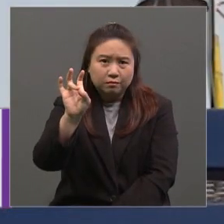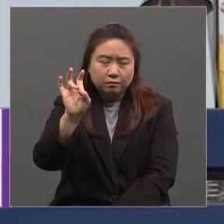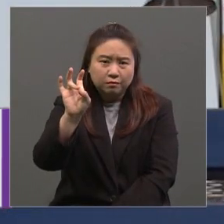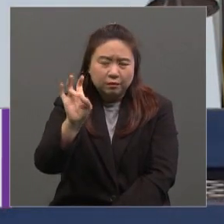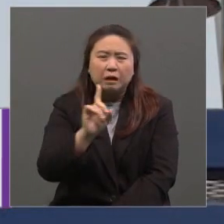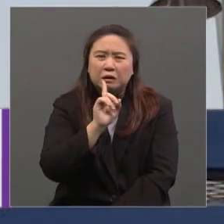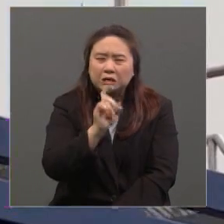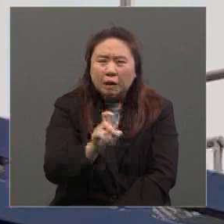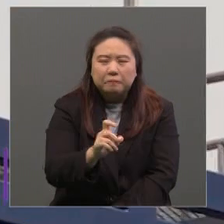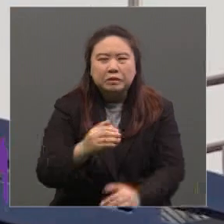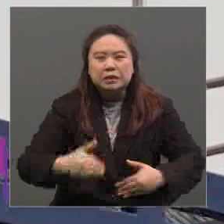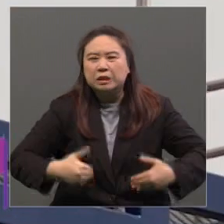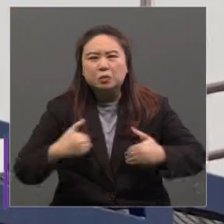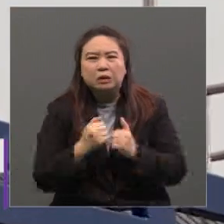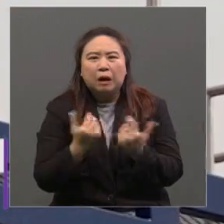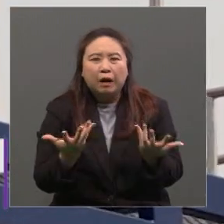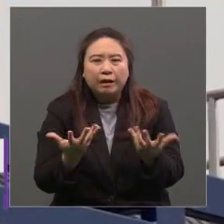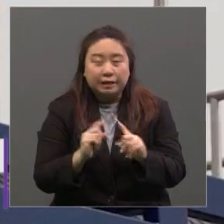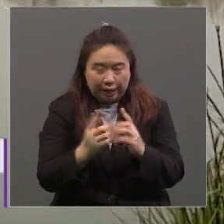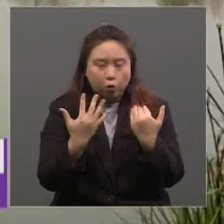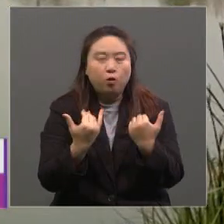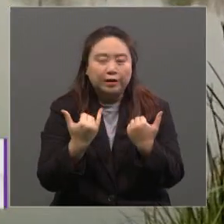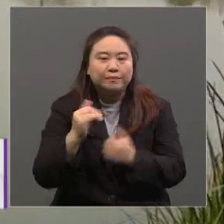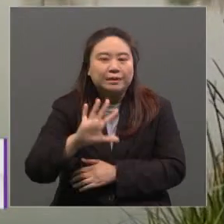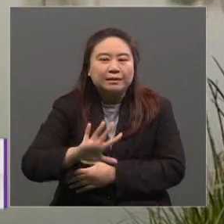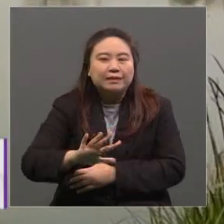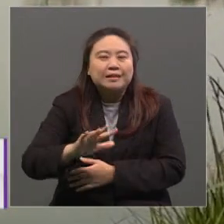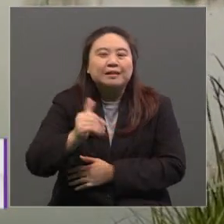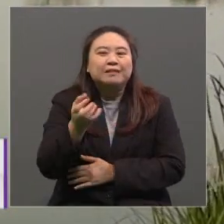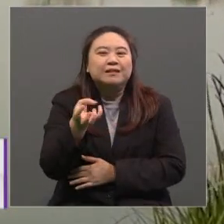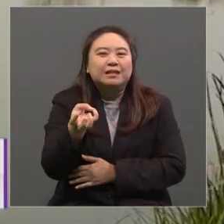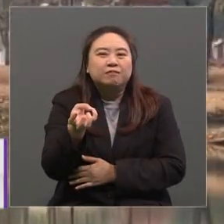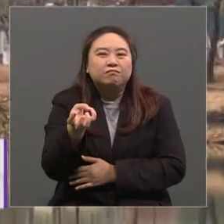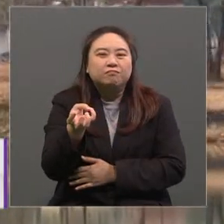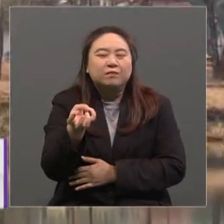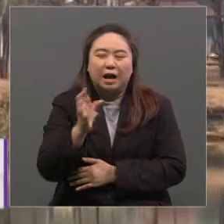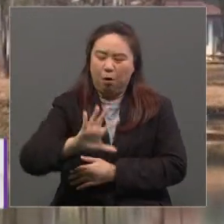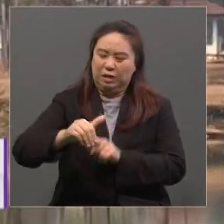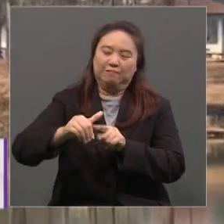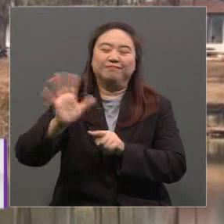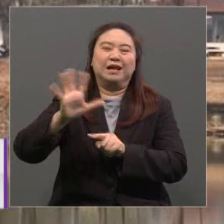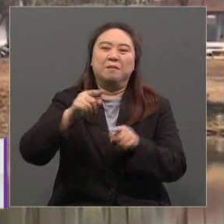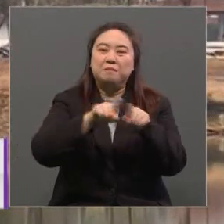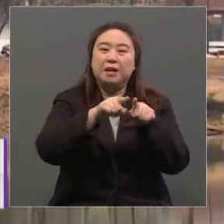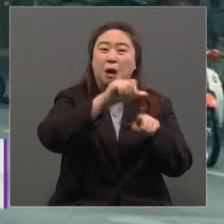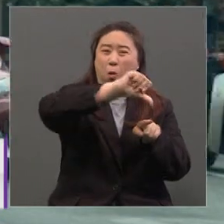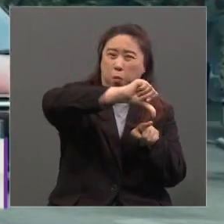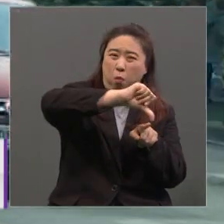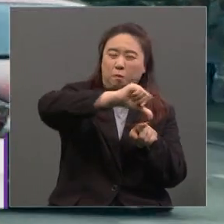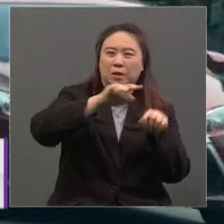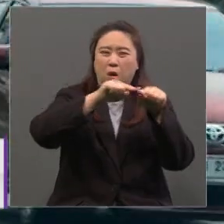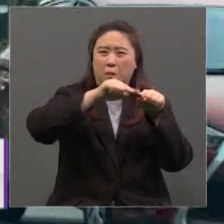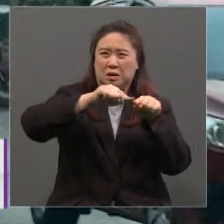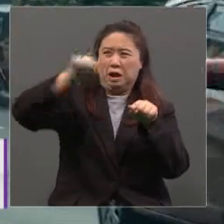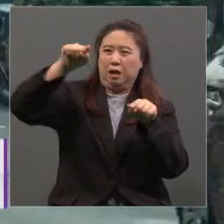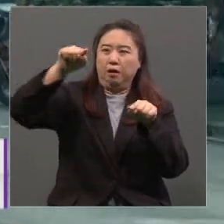อยู่กันได้อย่างไรแต่นี่คือดีขึ้นแล้วนะต้องใช้คำว่าแย่น้อยลงมากกว่าจะใช้คำว่าดีขึ้นเลยคือเทียบกับช่วงเดียว